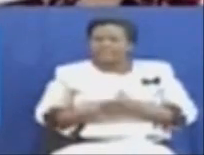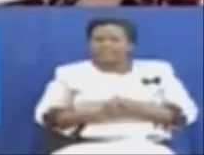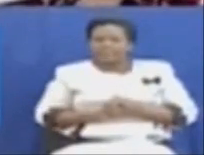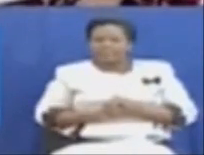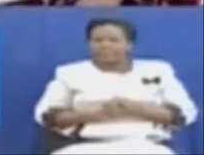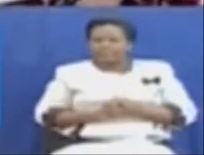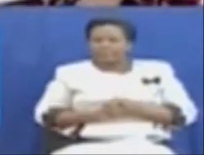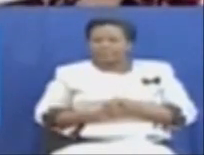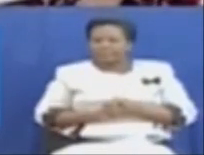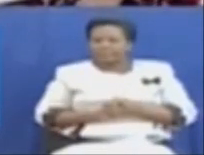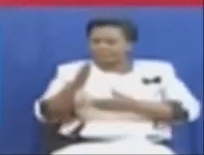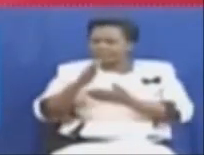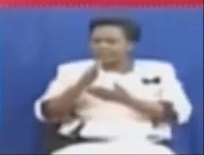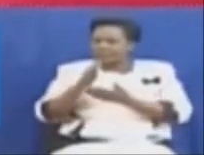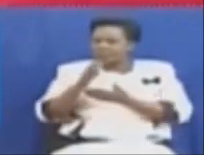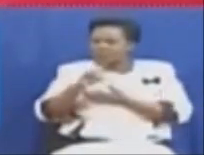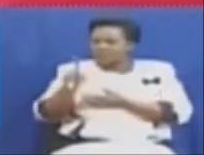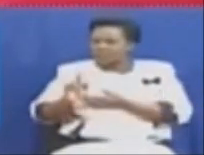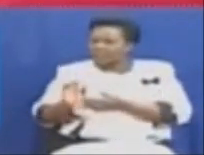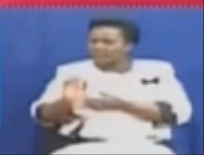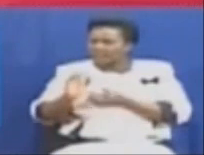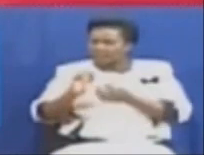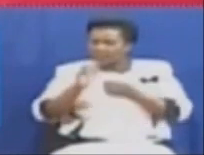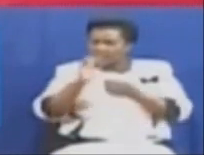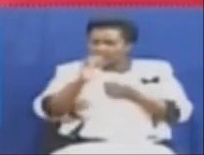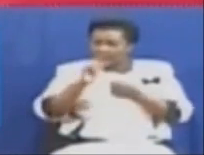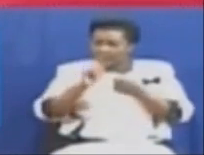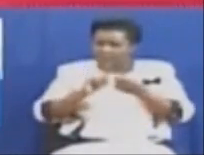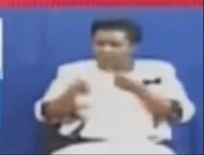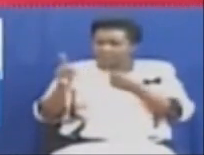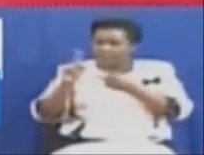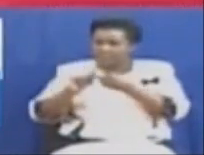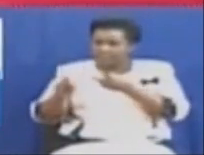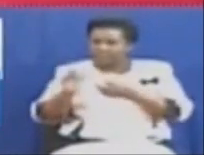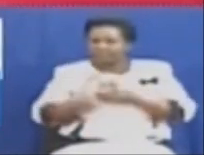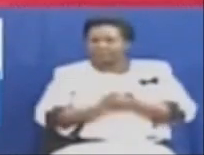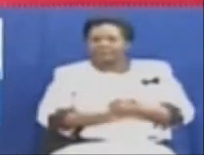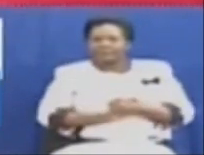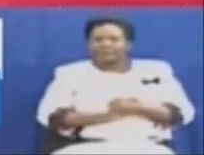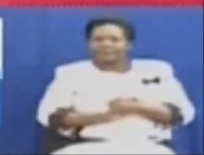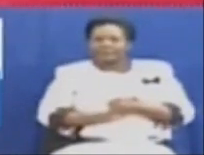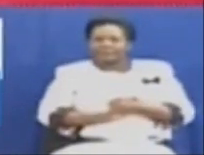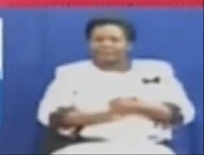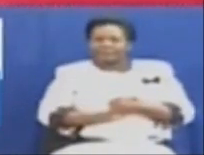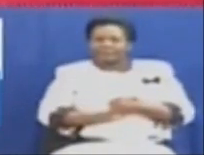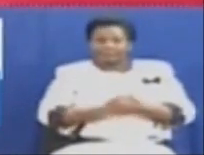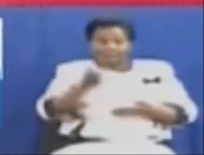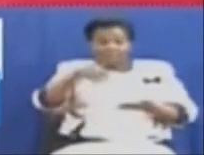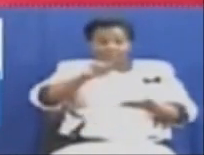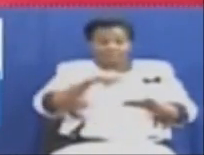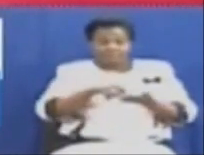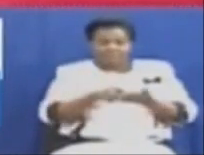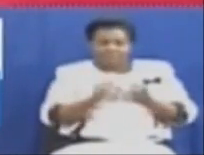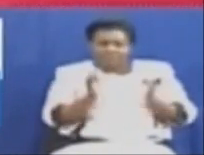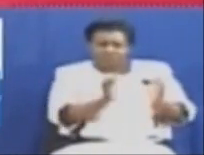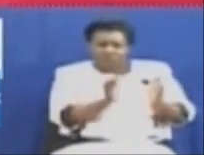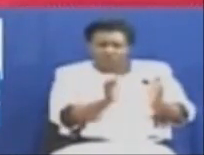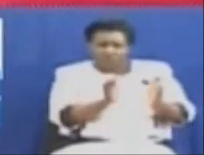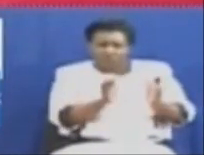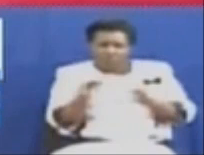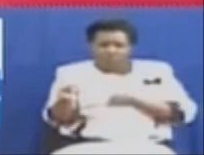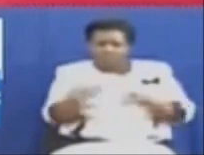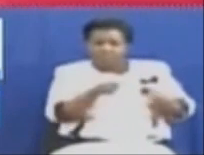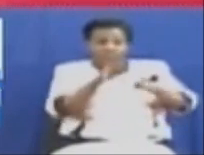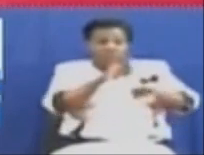Mheshimiwa Naibu Spika, barabara hii ya Monduli juu ambayo waziri anasema ipo katika hali ya upembuzi